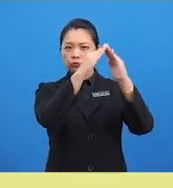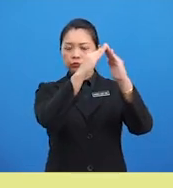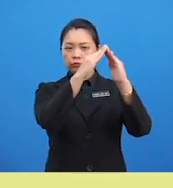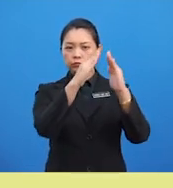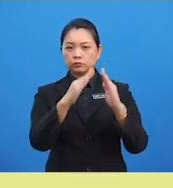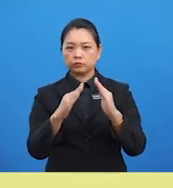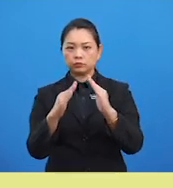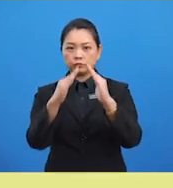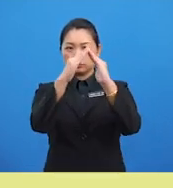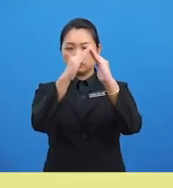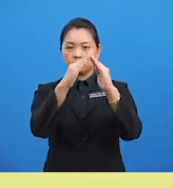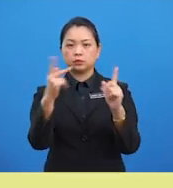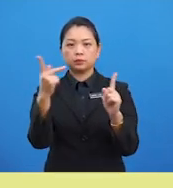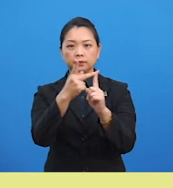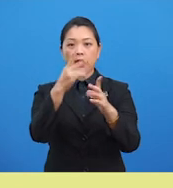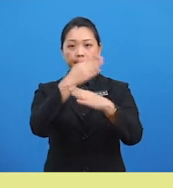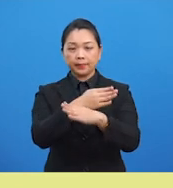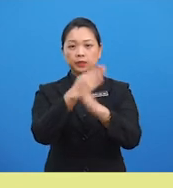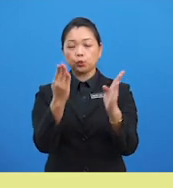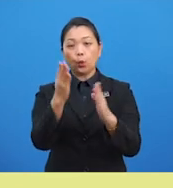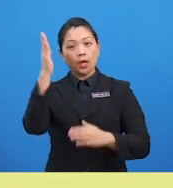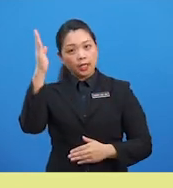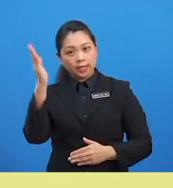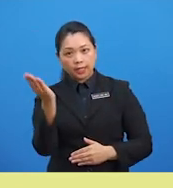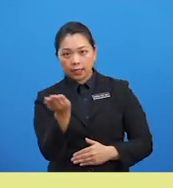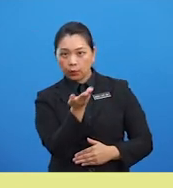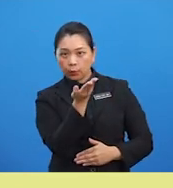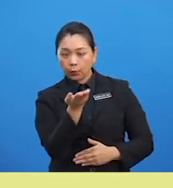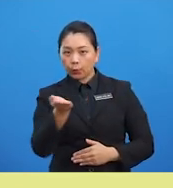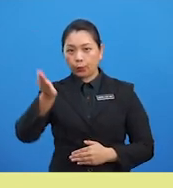bucu-bucu kepada bentuk melengkung.